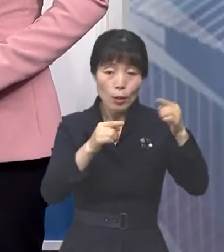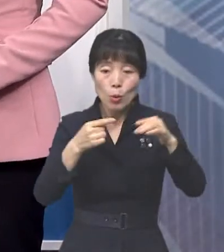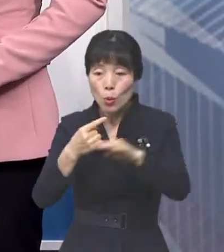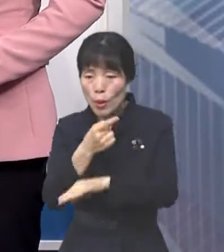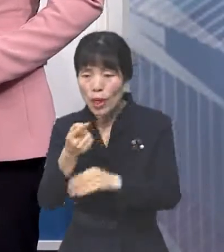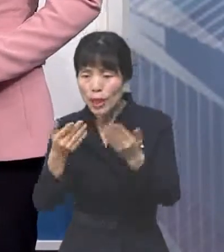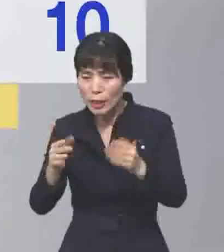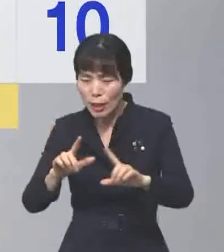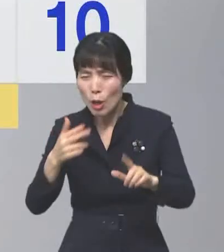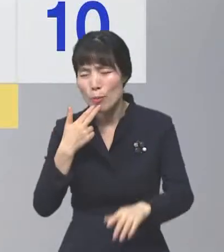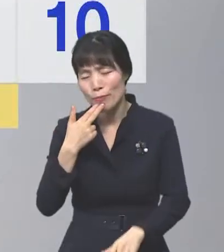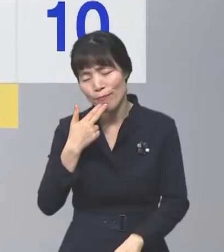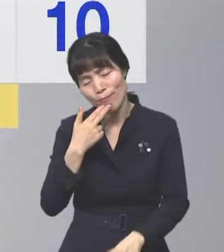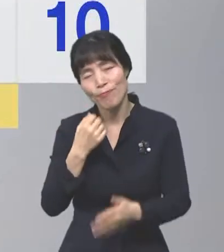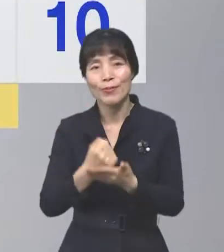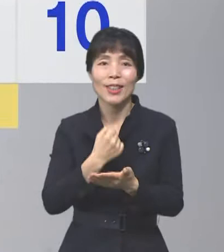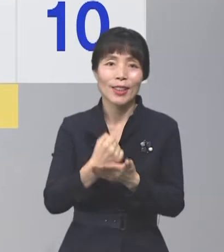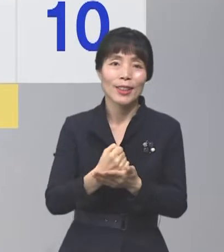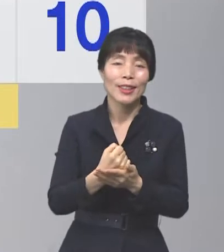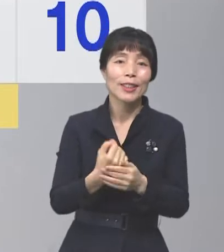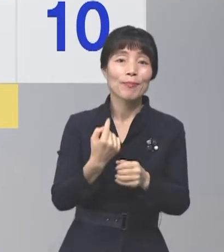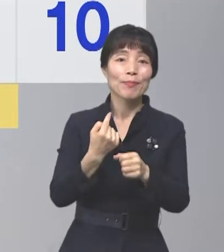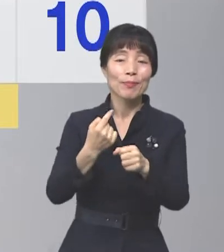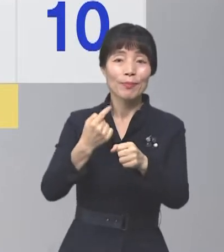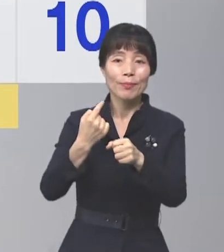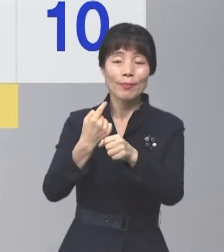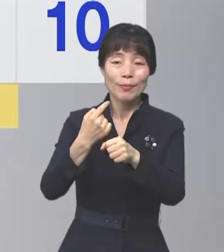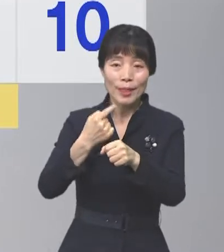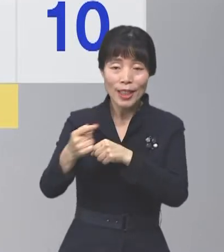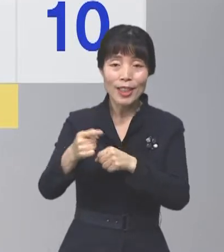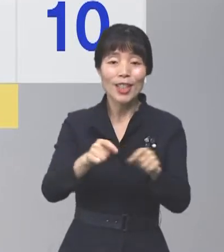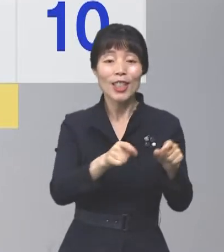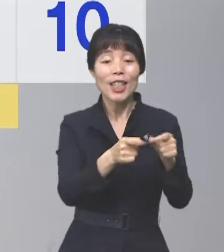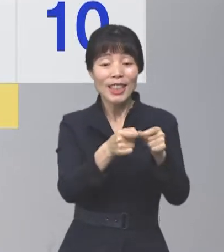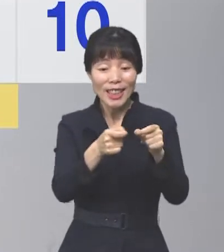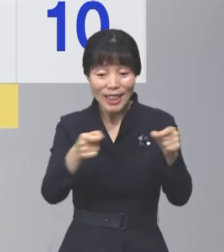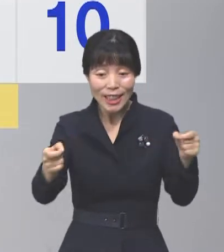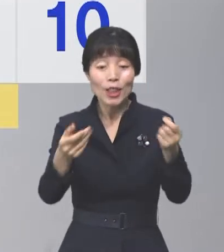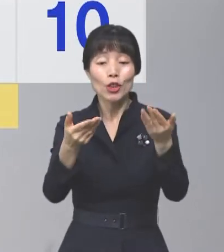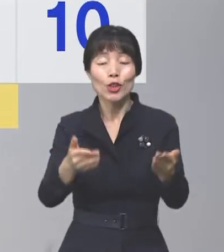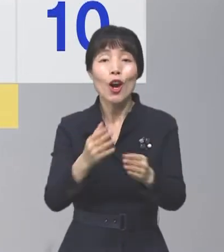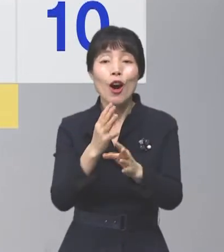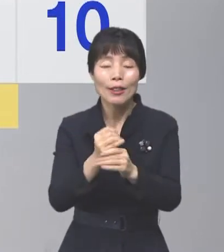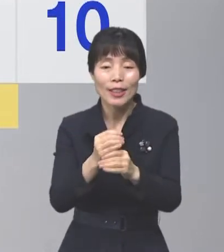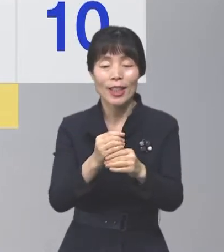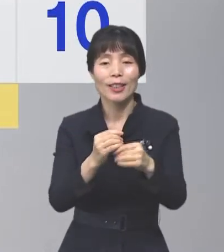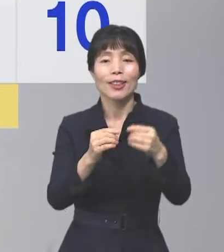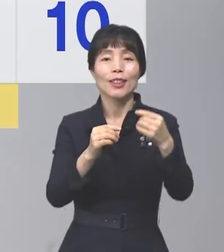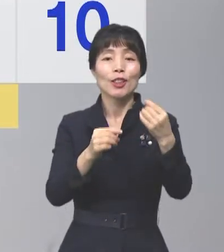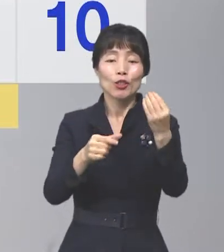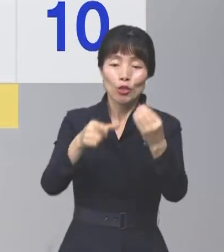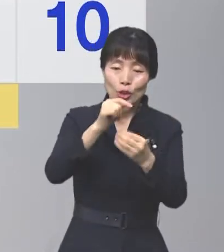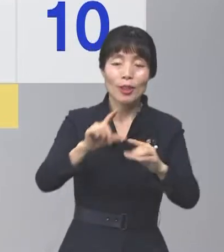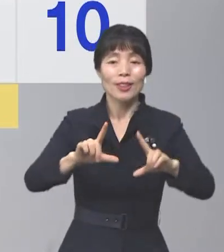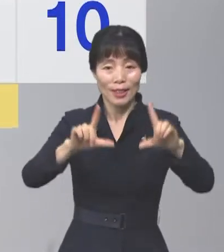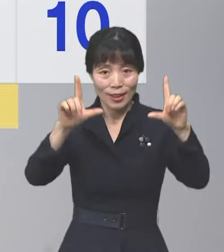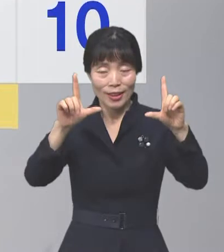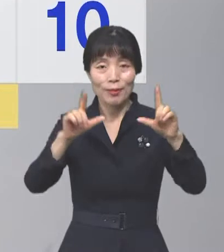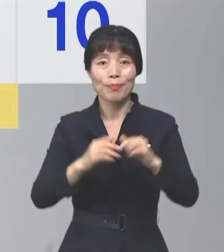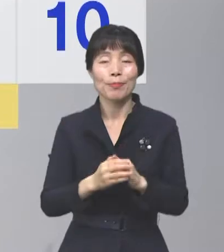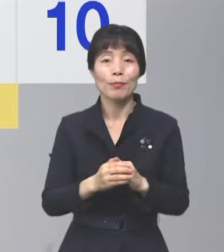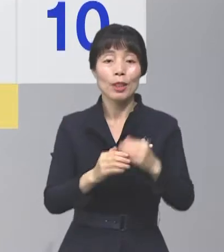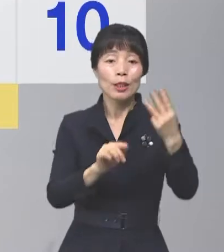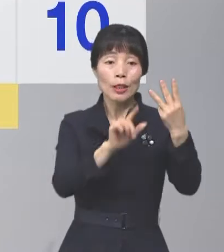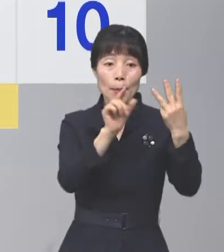슬픈 소식입니다. 내년 가장 긴 연휴는 추석인데요. 9월 30일부터 시작되는 명절 연휴에